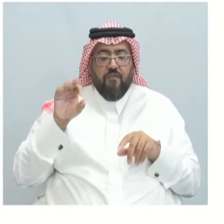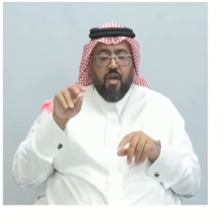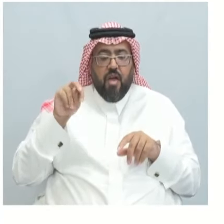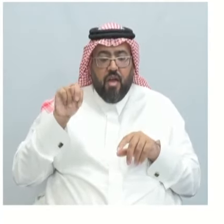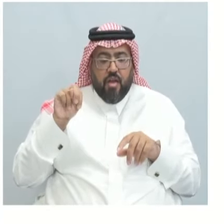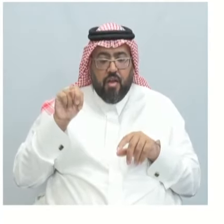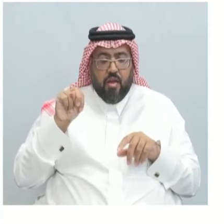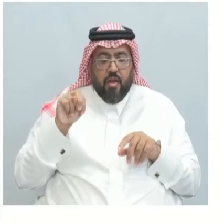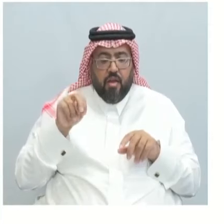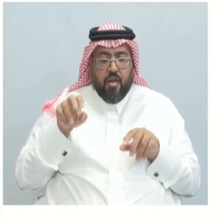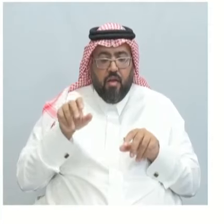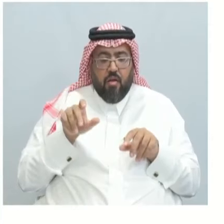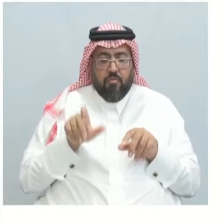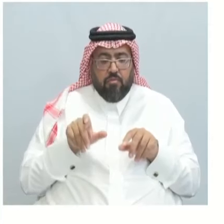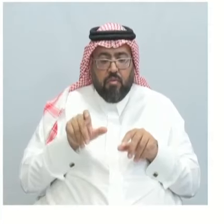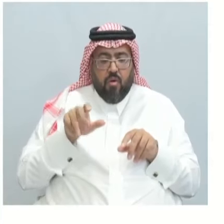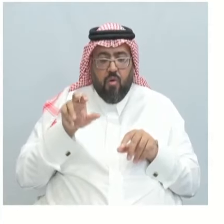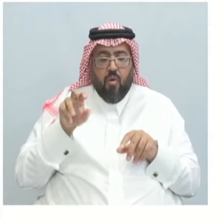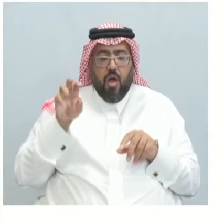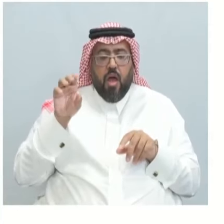مفاتيح الت واف